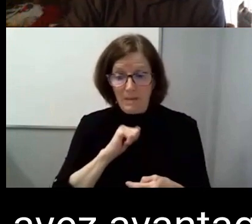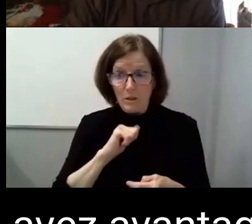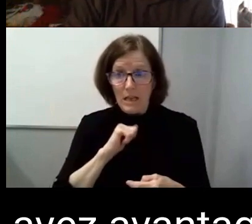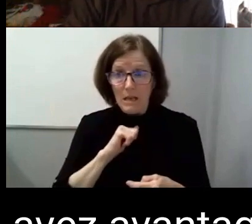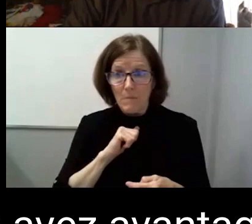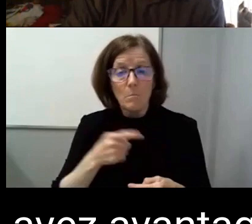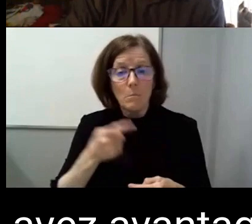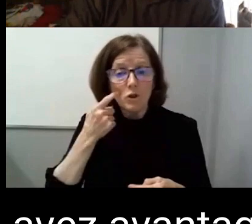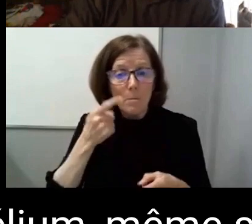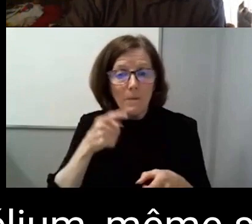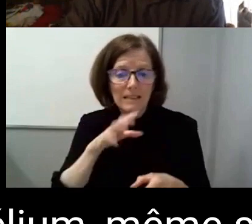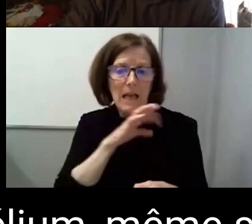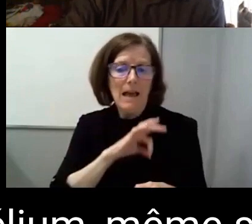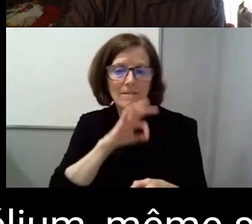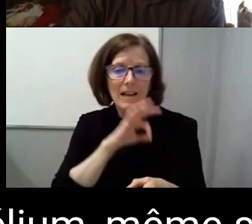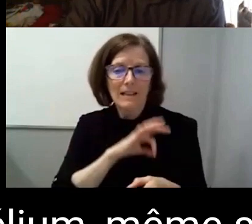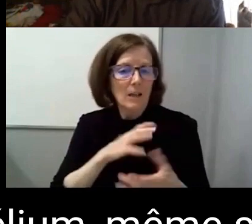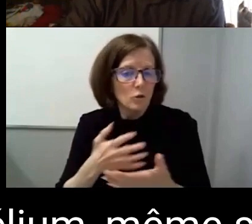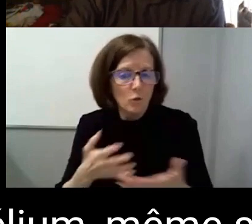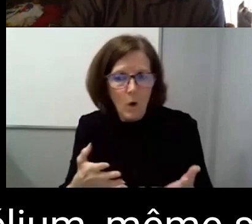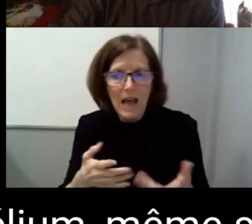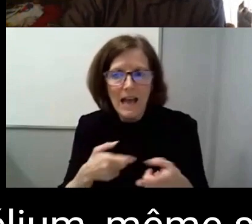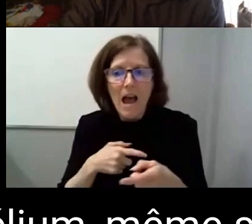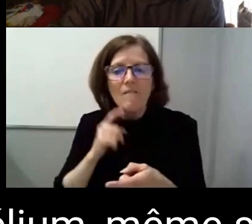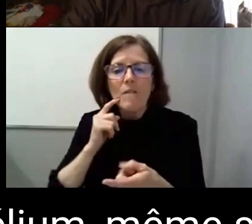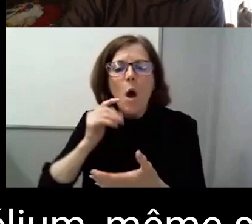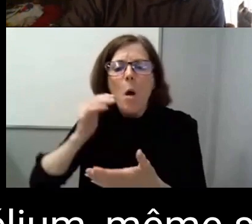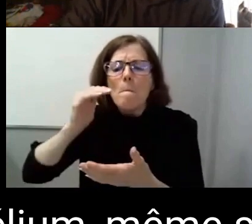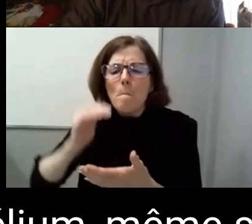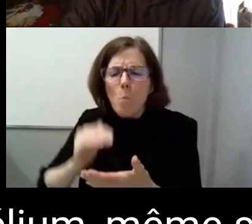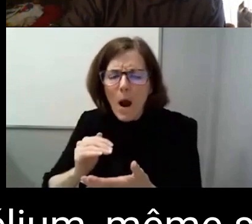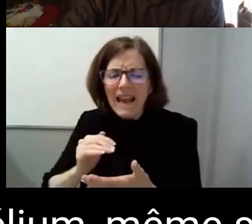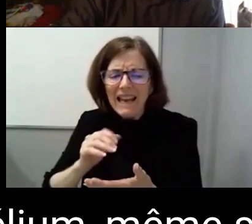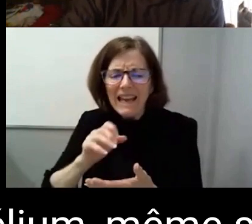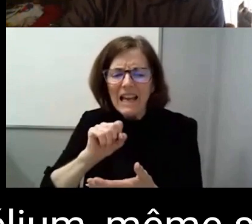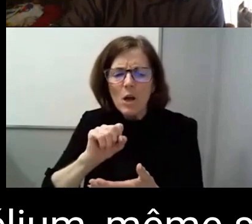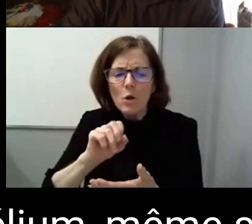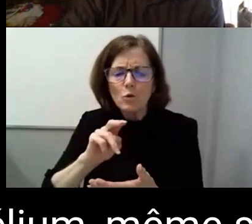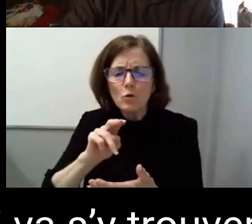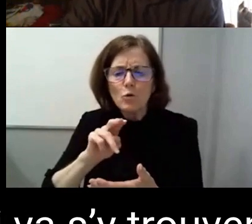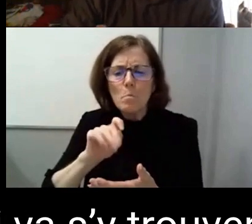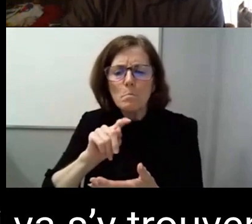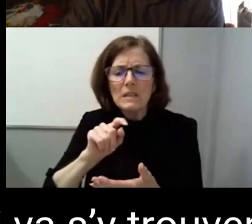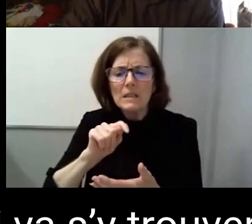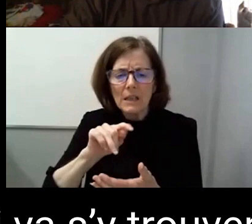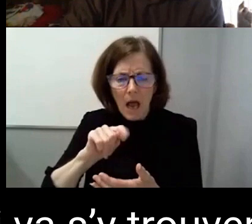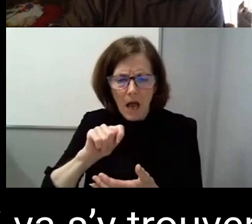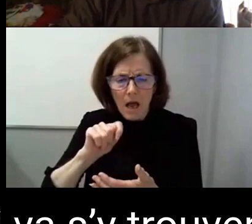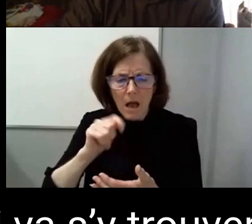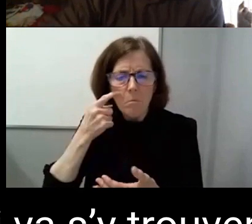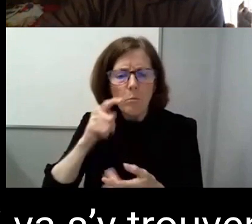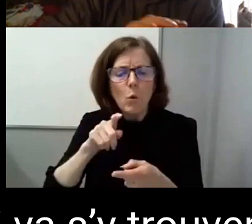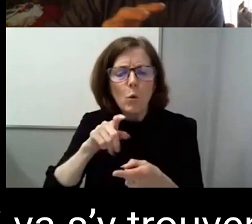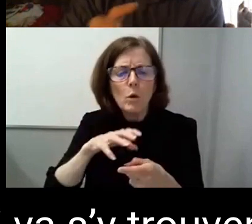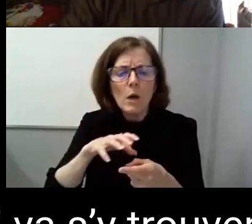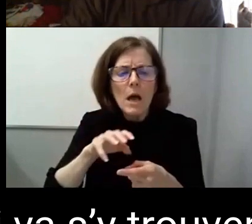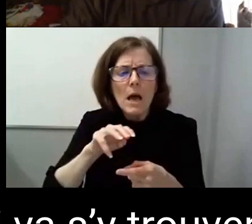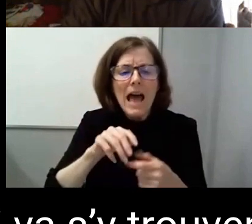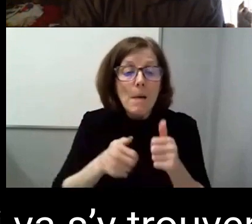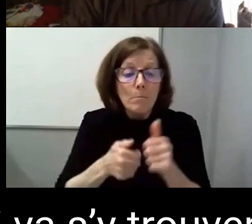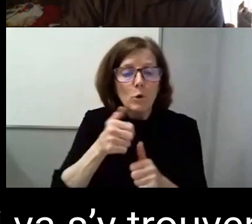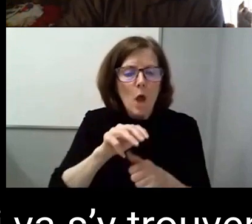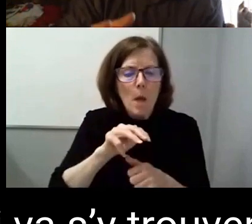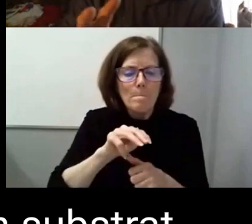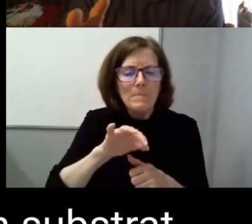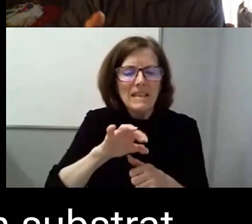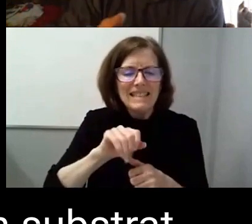avez avantage à introduire moins de substrat, à plus de mycélium, même si ce substrat-là n'est pas traité, parce que l'information qui